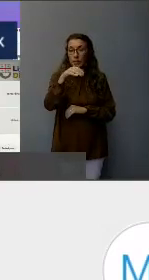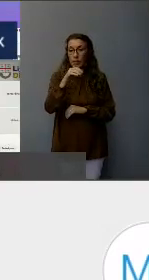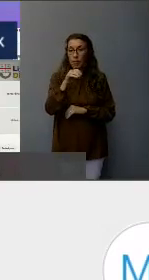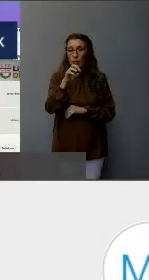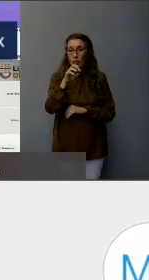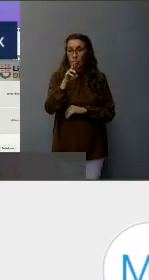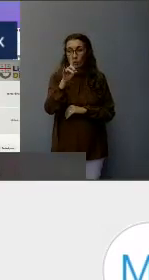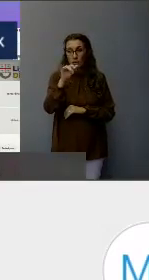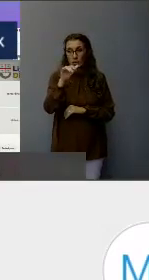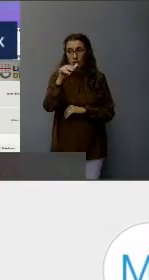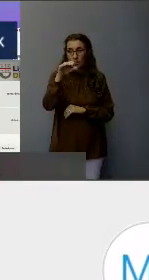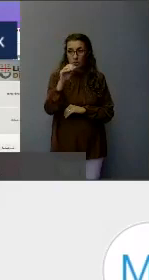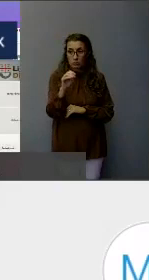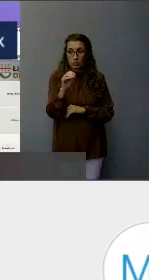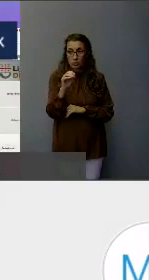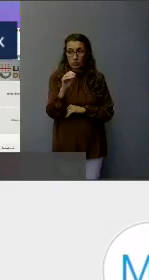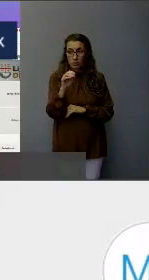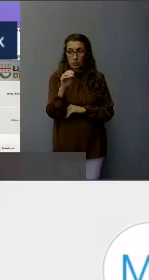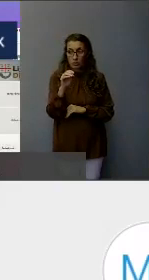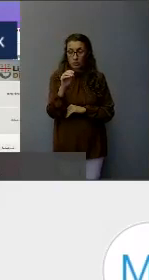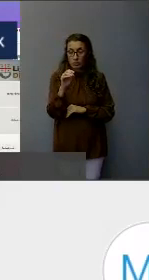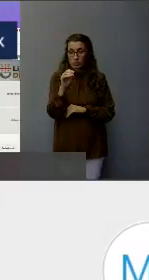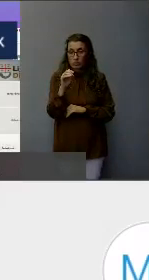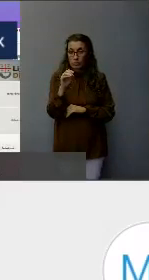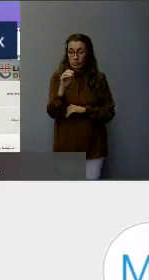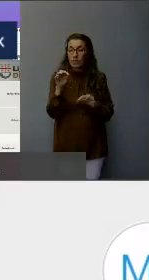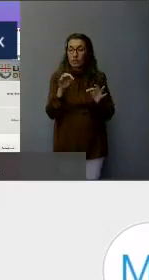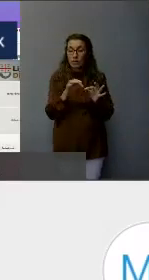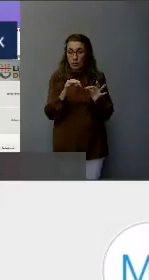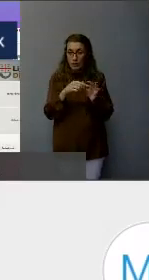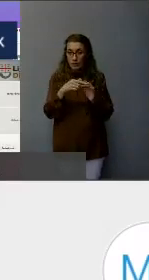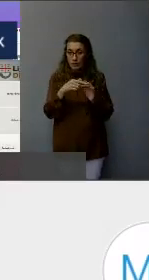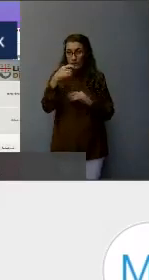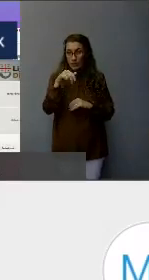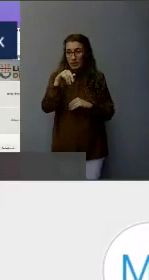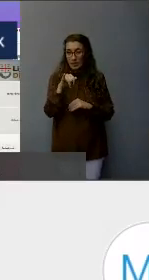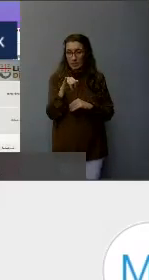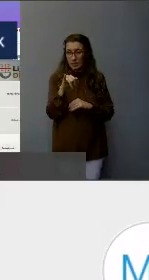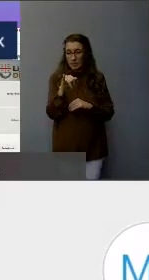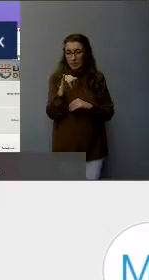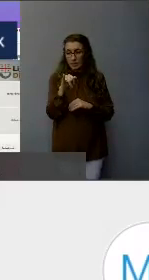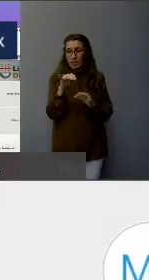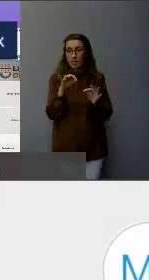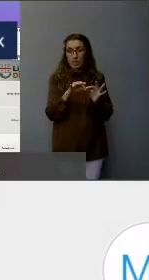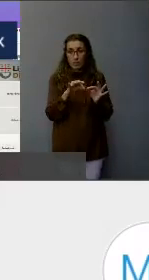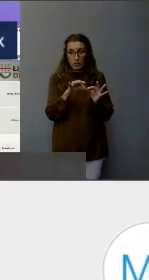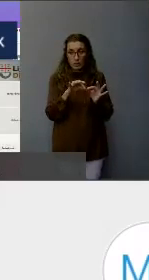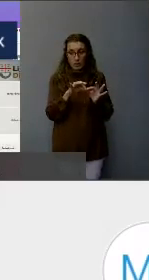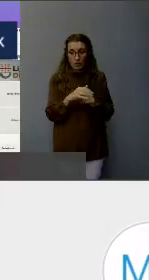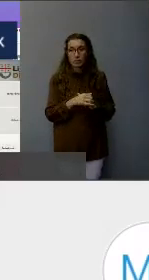consigliere immordino durevole consigliera tv favorevole